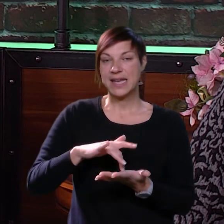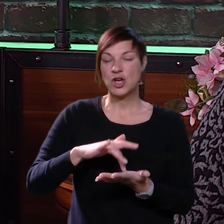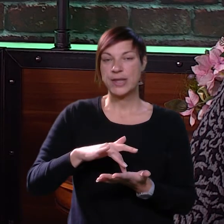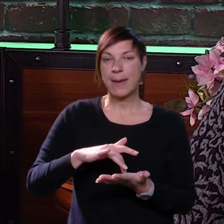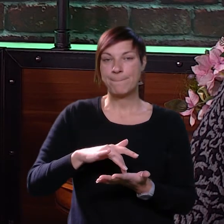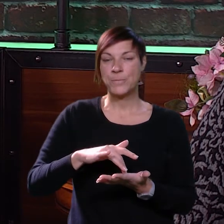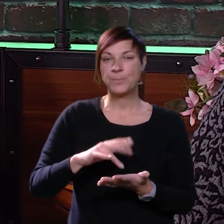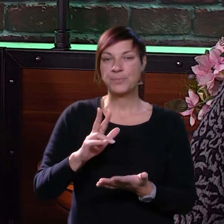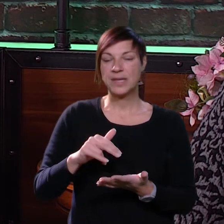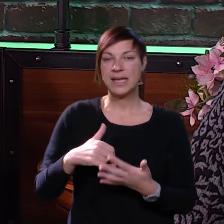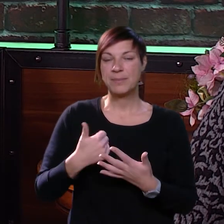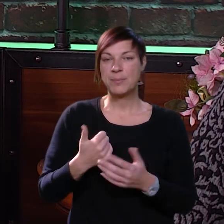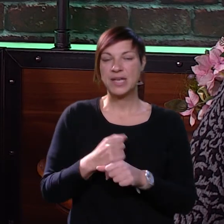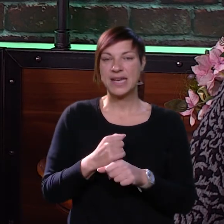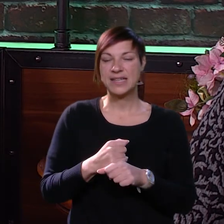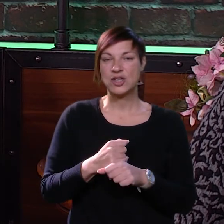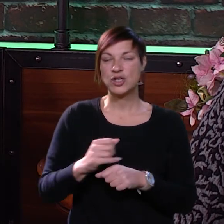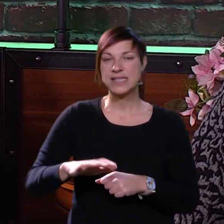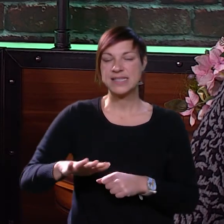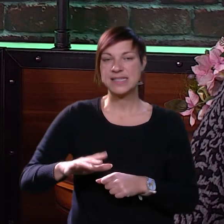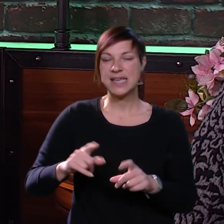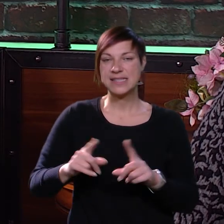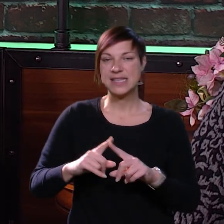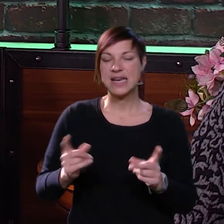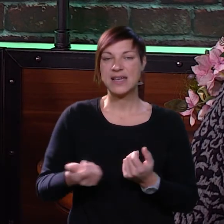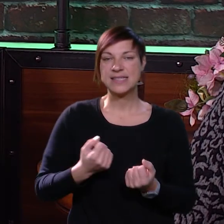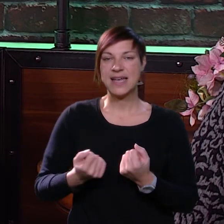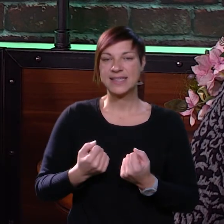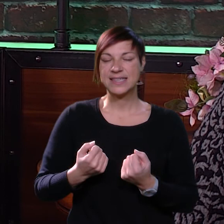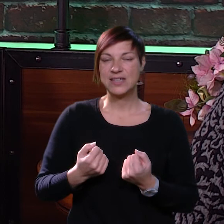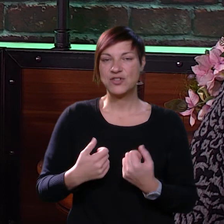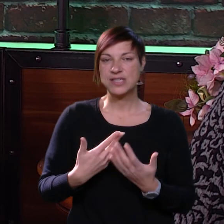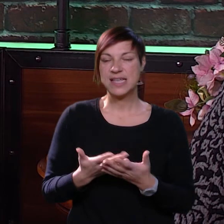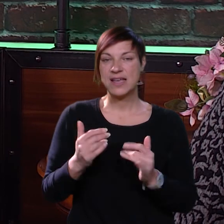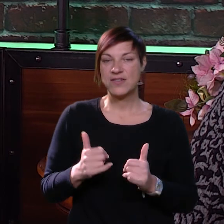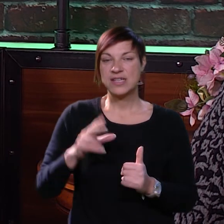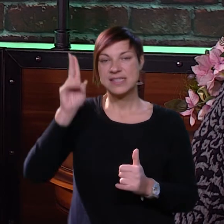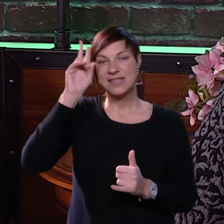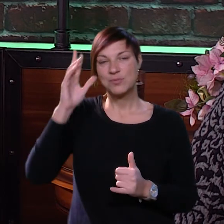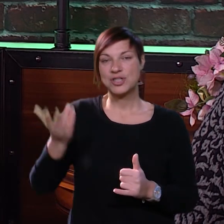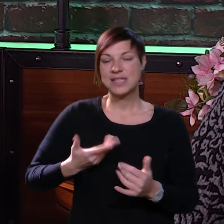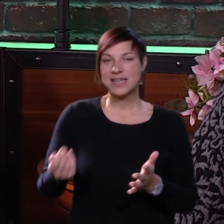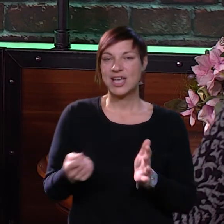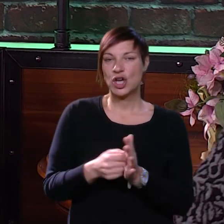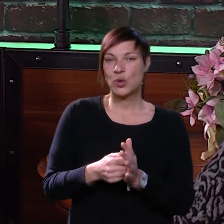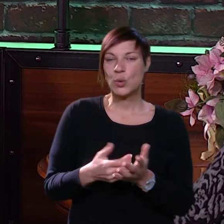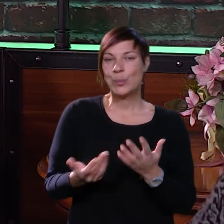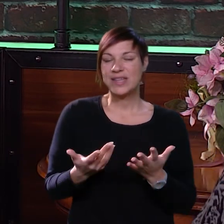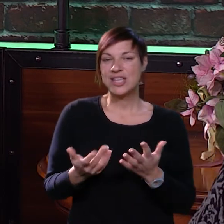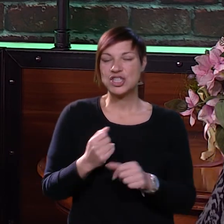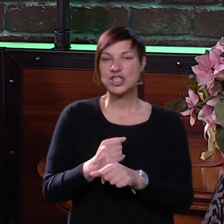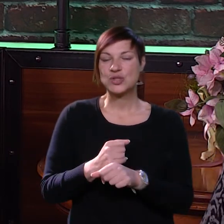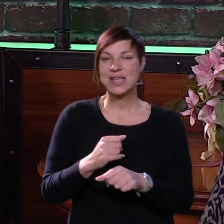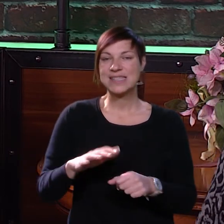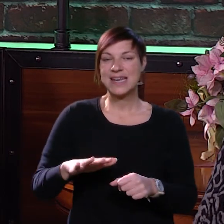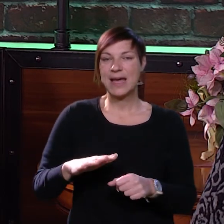uvijek je neko tamo, imamo tako i radionice sa djecom i razne aktivnosti. Evo sad možete svratiti, kupiti možda